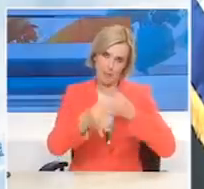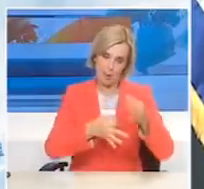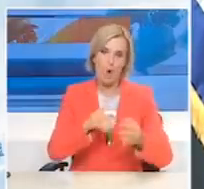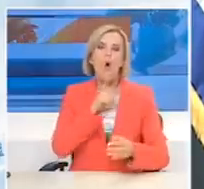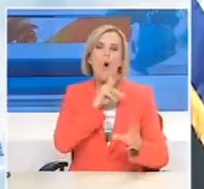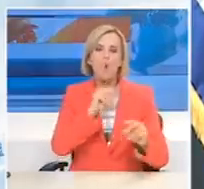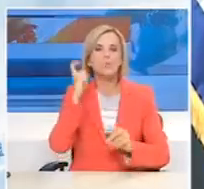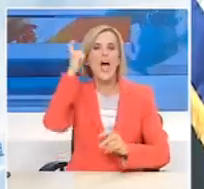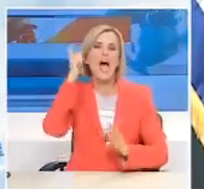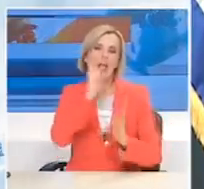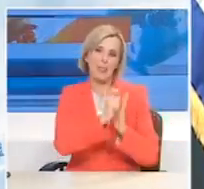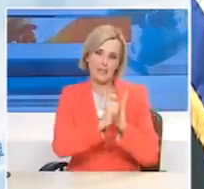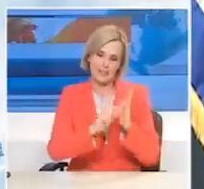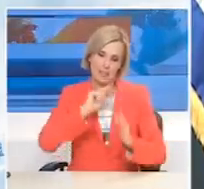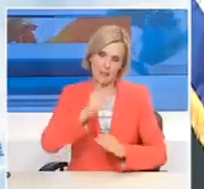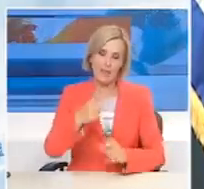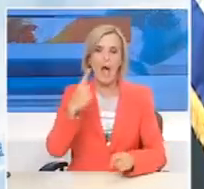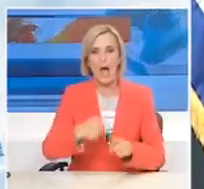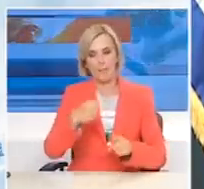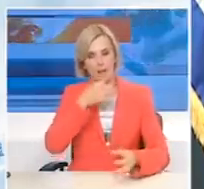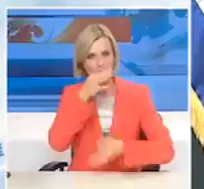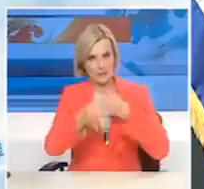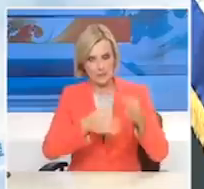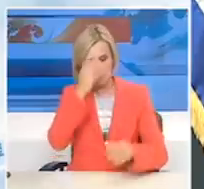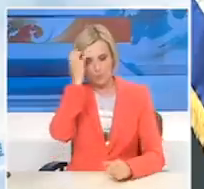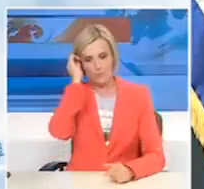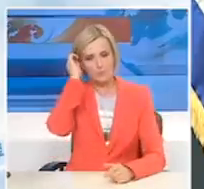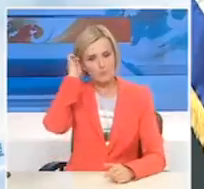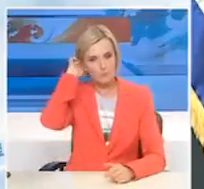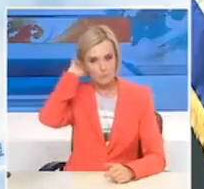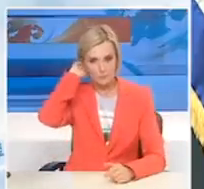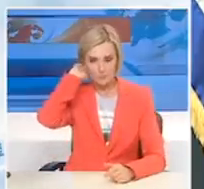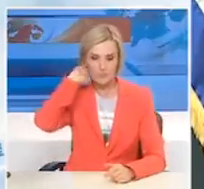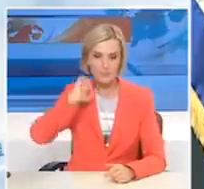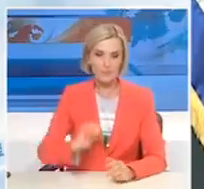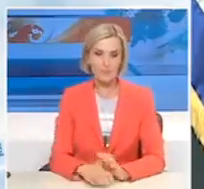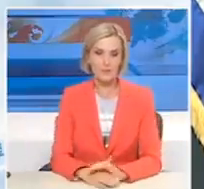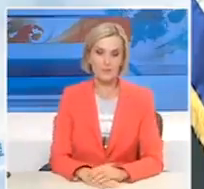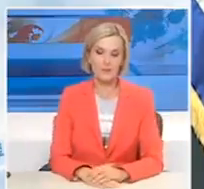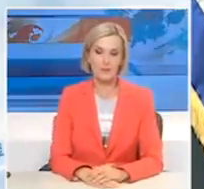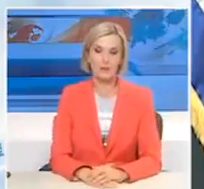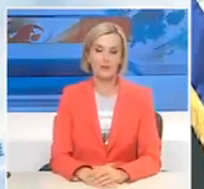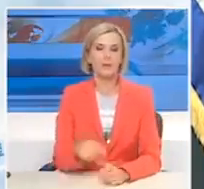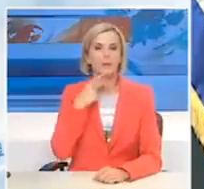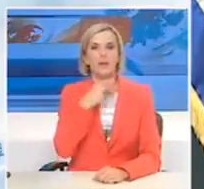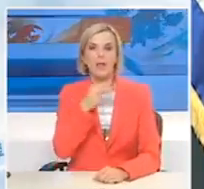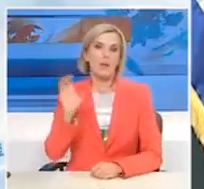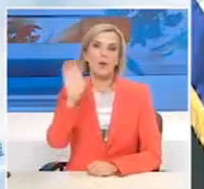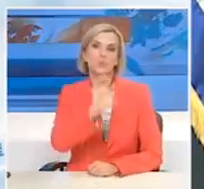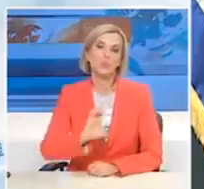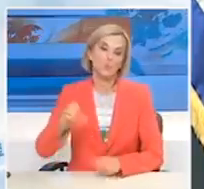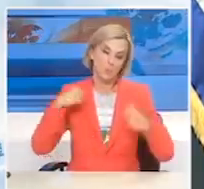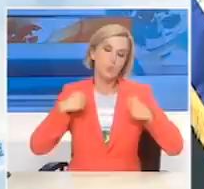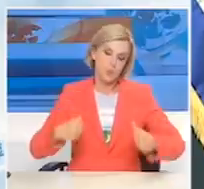έκθεση. Είναι πολλαπλά τα ερωτήματα, αφορούν φυσικά το ένα από τα μείζωνα θέματα που μας καίει όλους, το θέμα του τουρισμού, το οποίο